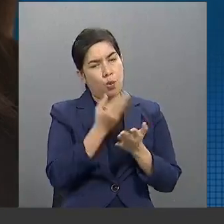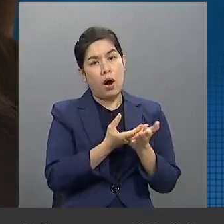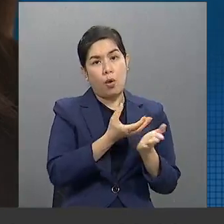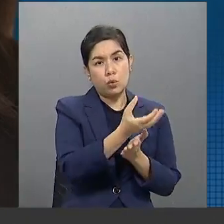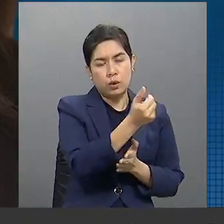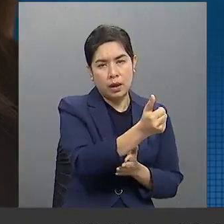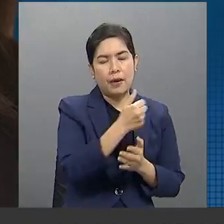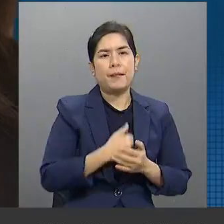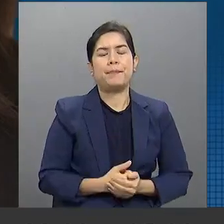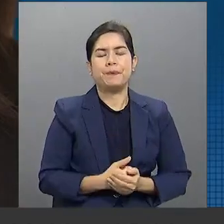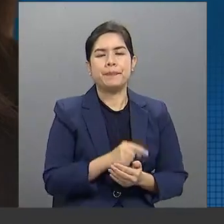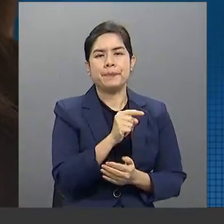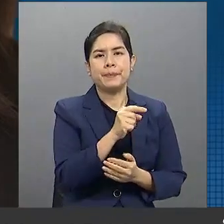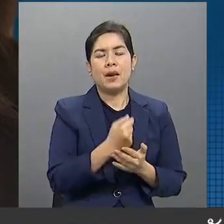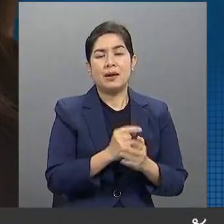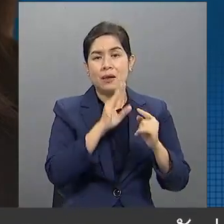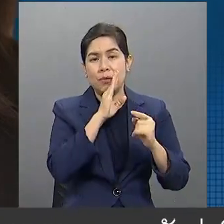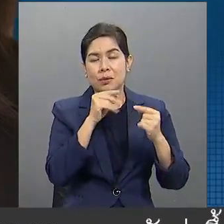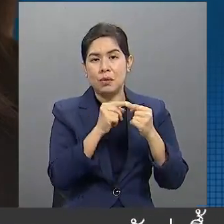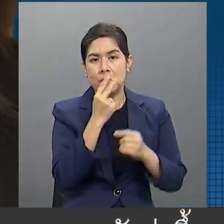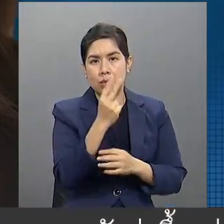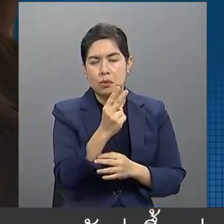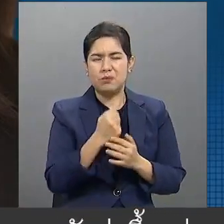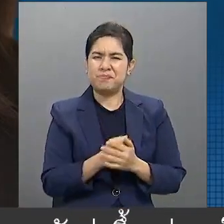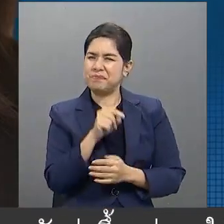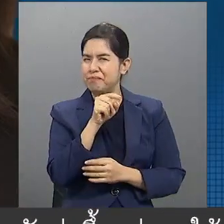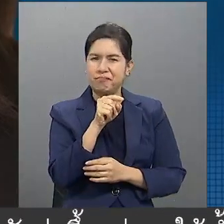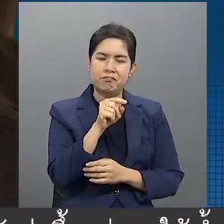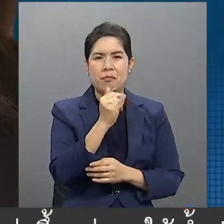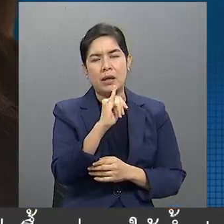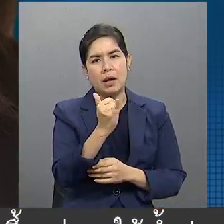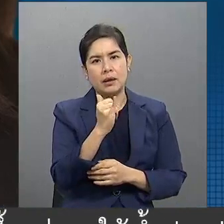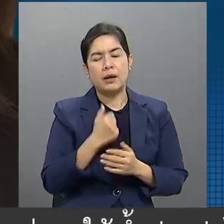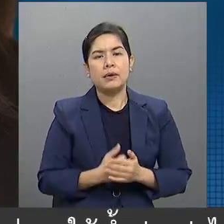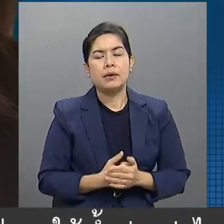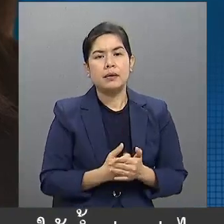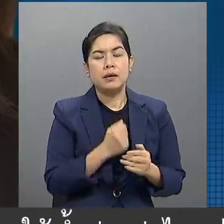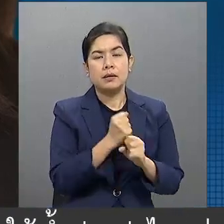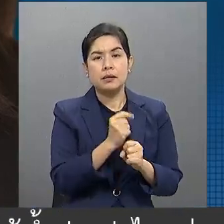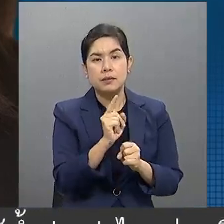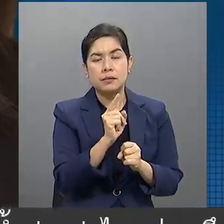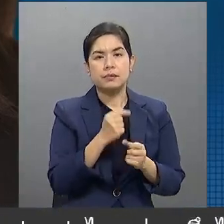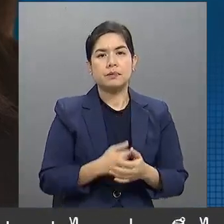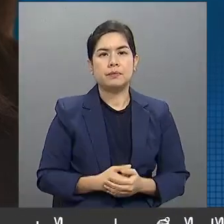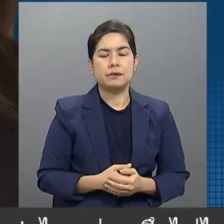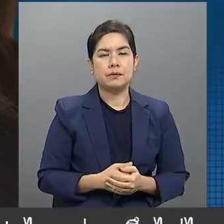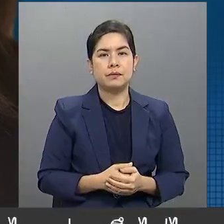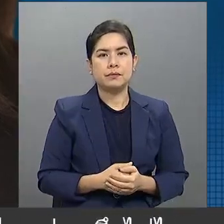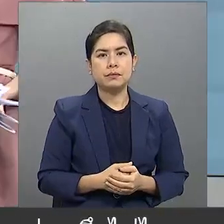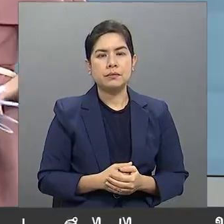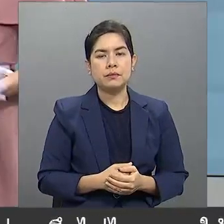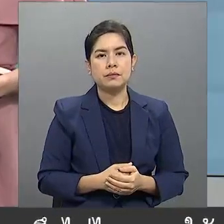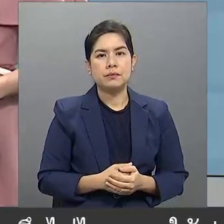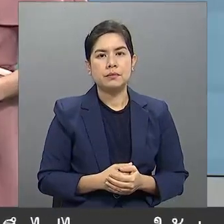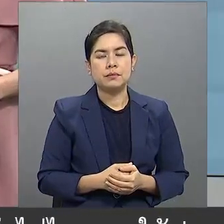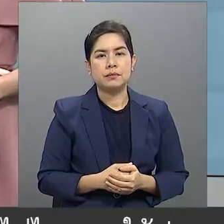เขานิยมหน่อยแต่ถ้าหุ้นกู้ที่มีความเสี่ยงสูงก็อาจจะ We AreFunยิ่งได้ยาก